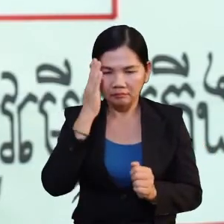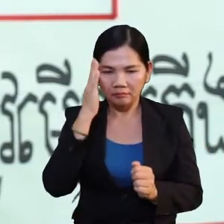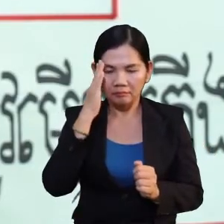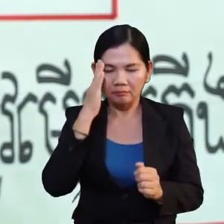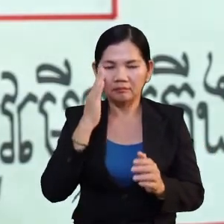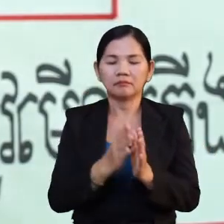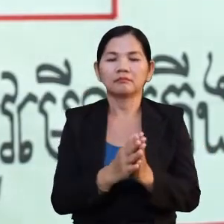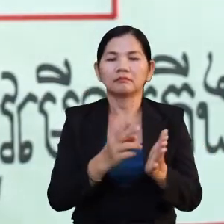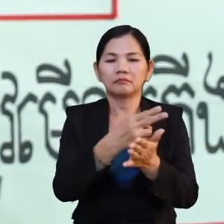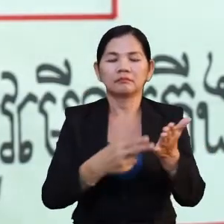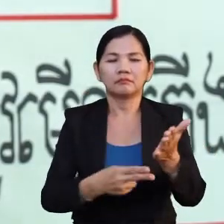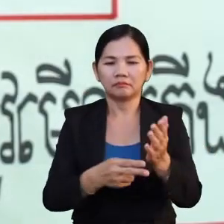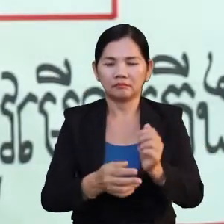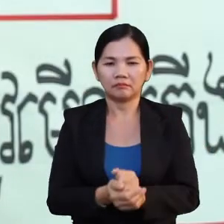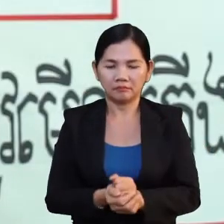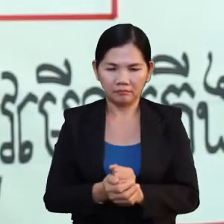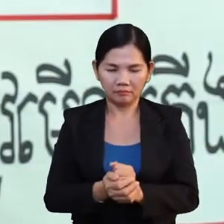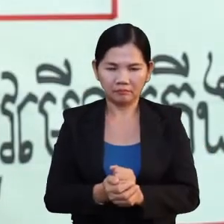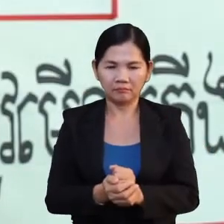ធ្វើអ្វីណា